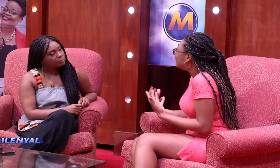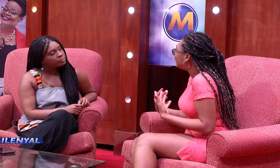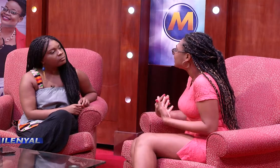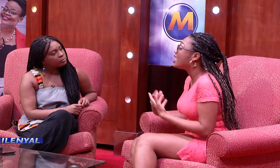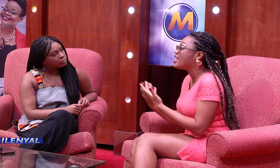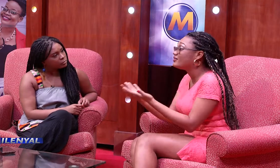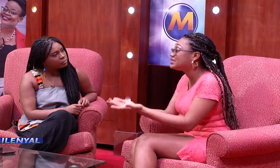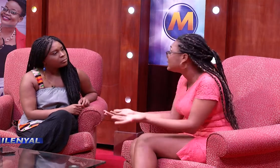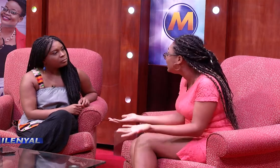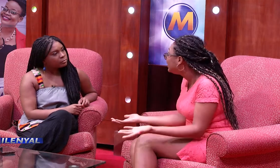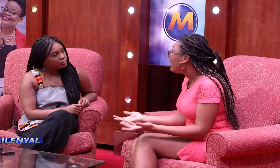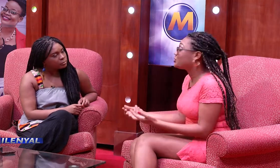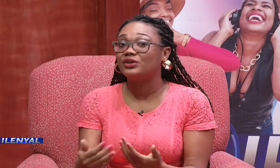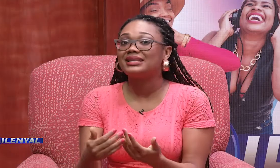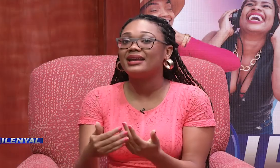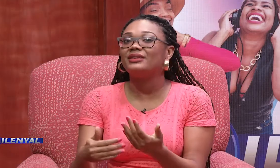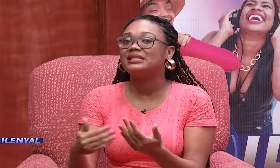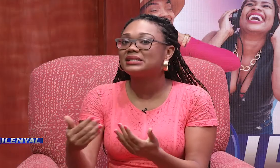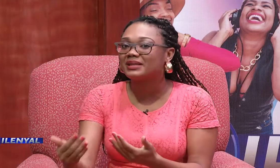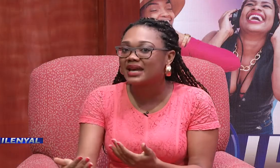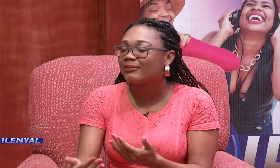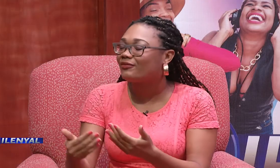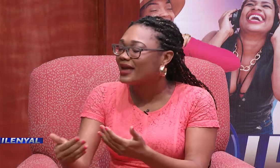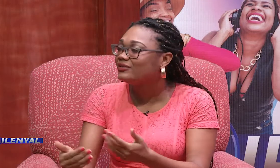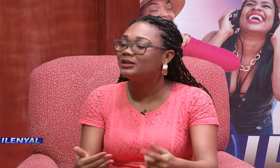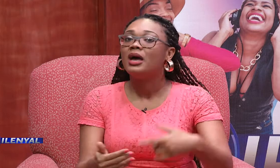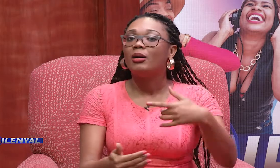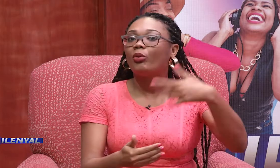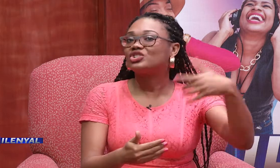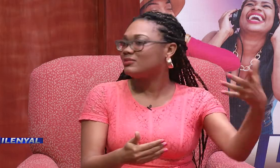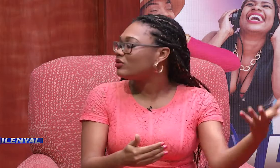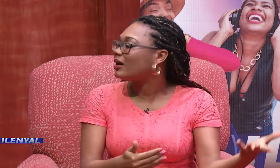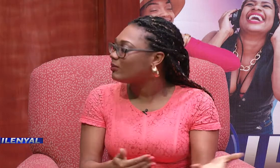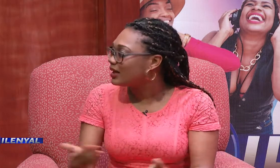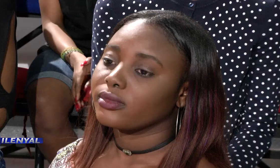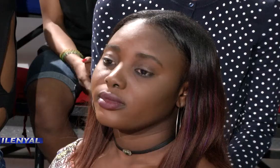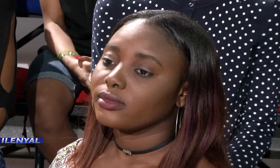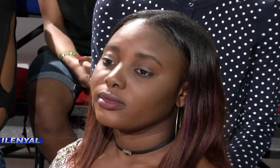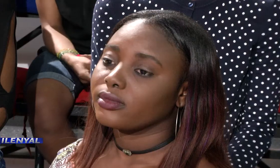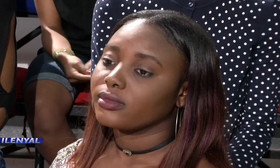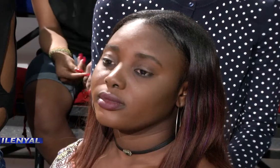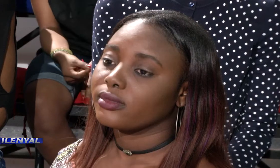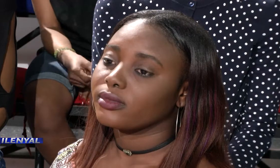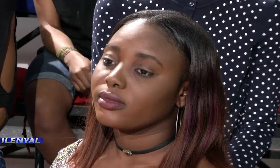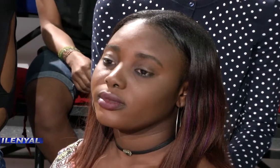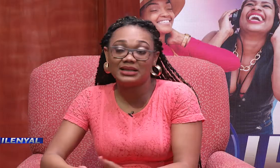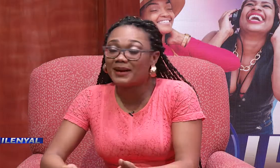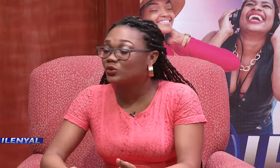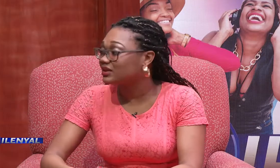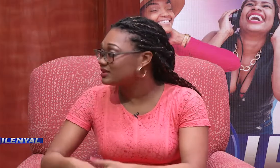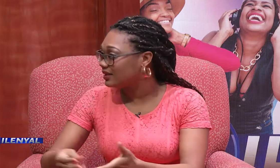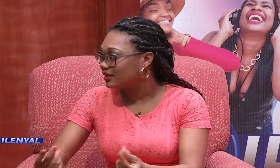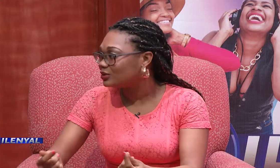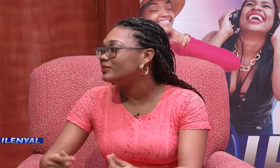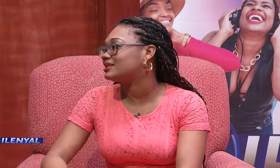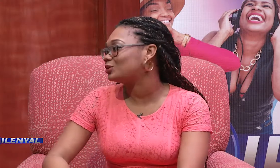bon intéressé, investir dans lui. Parce que c'est investissement ça qui a fait les vignes prochain Bitova au bas de mer. Tout à fait. Bon, c'est pas trop